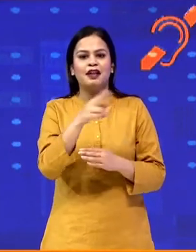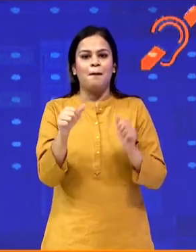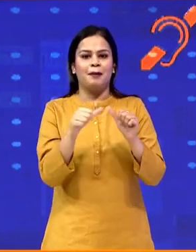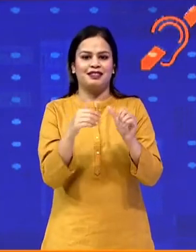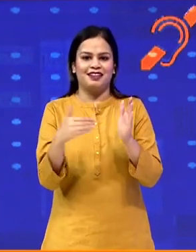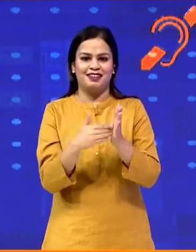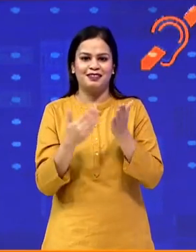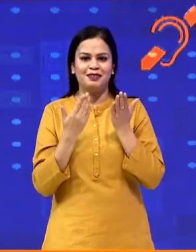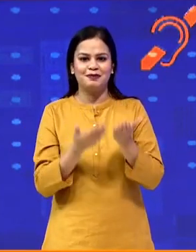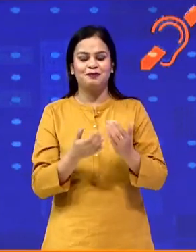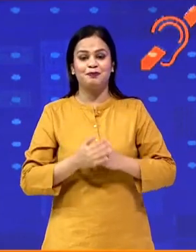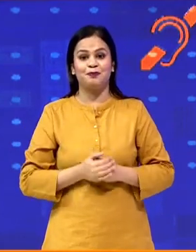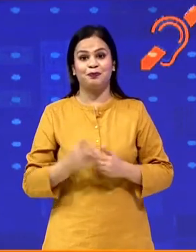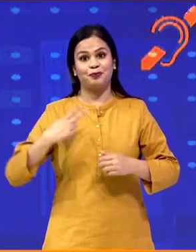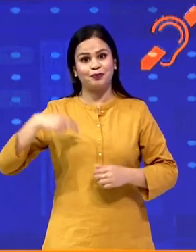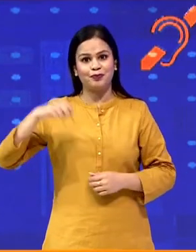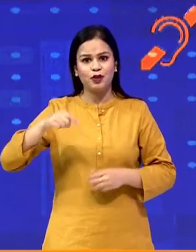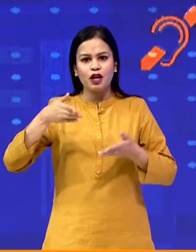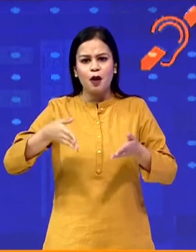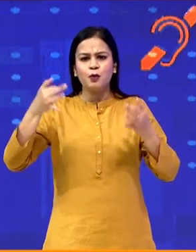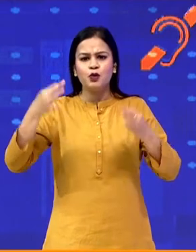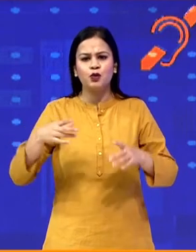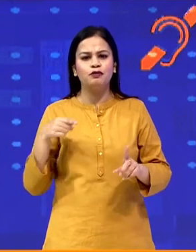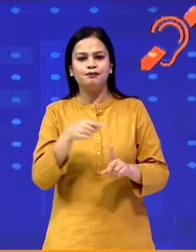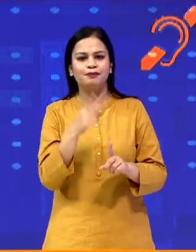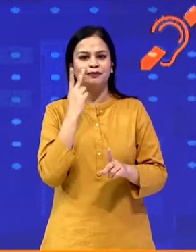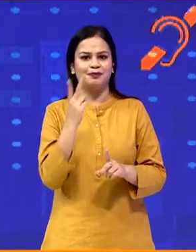आजाद आप की अदालत में अगला